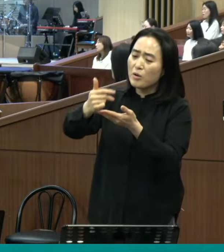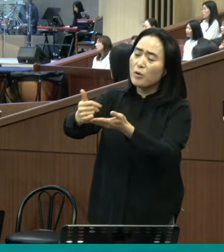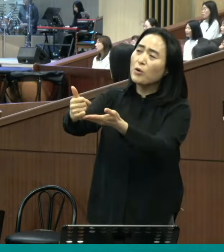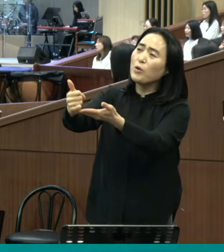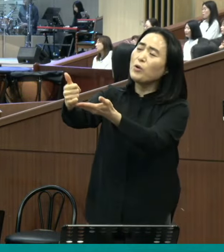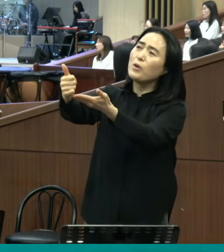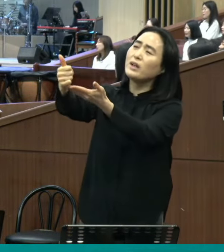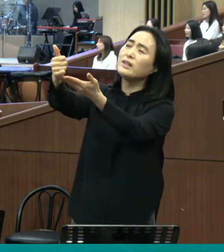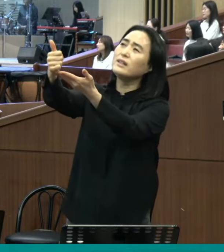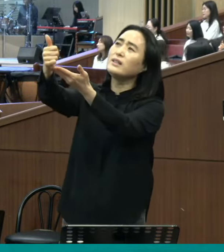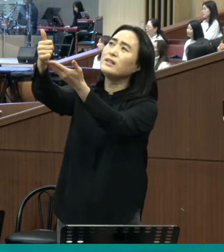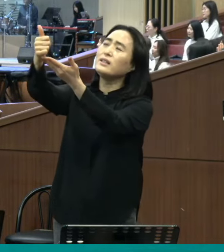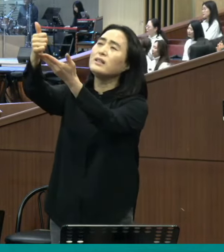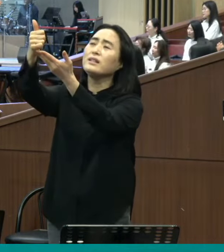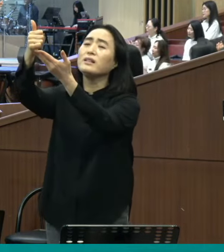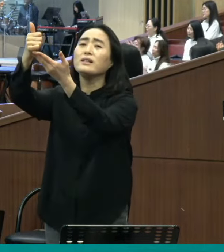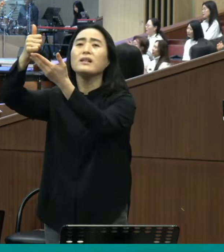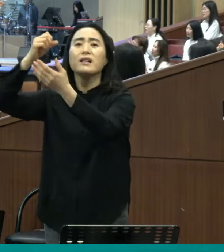여호와를